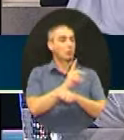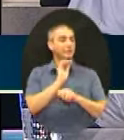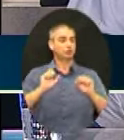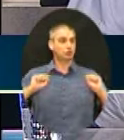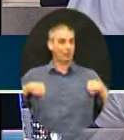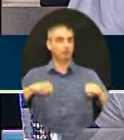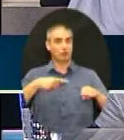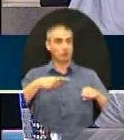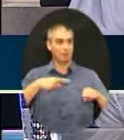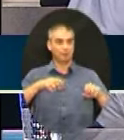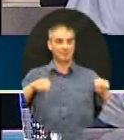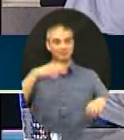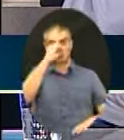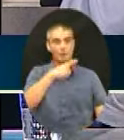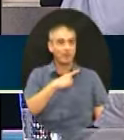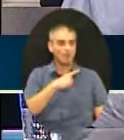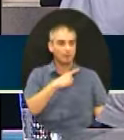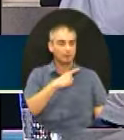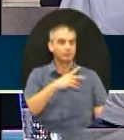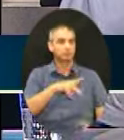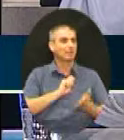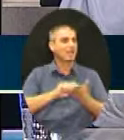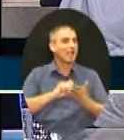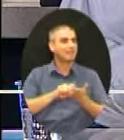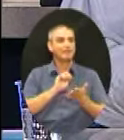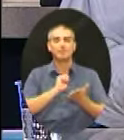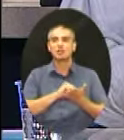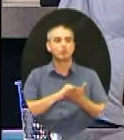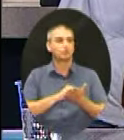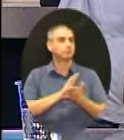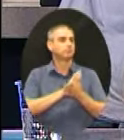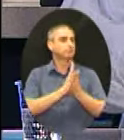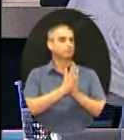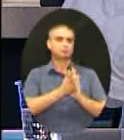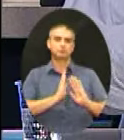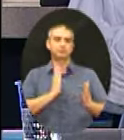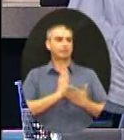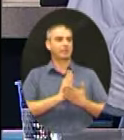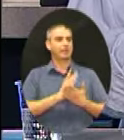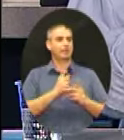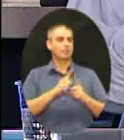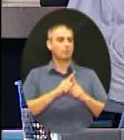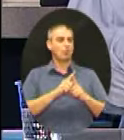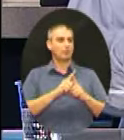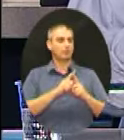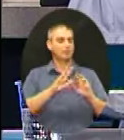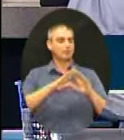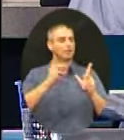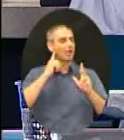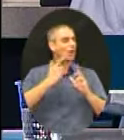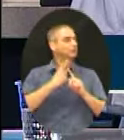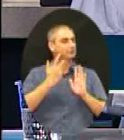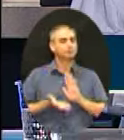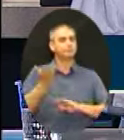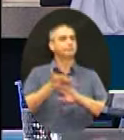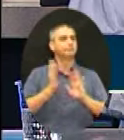שלטון הנשיא אובמה כתבים ועיתונים הפכו לחלק ממה שנקרא אקו צמבר ה תיבת התעודה